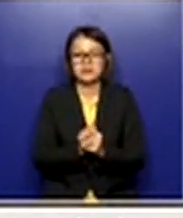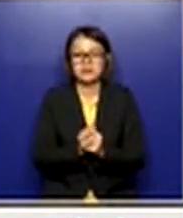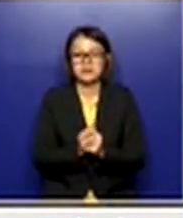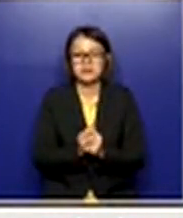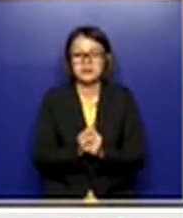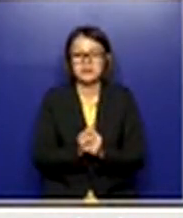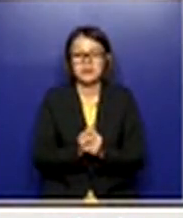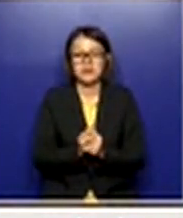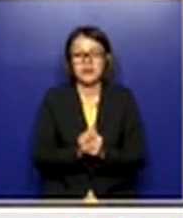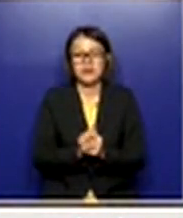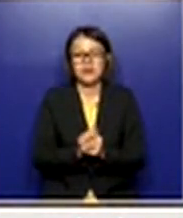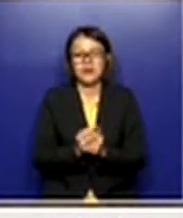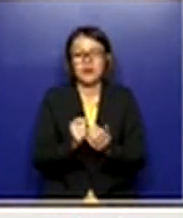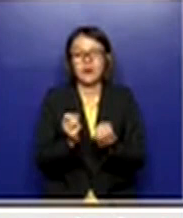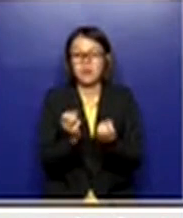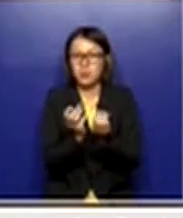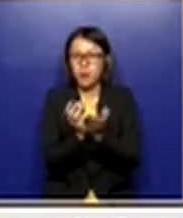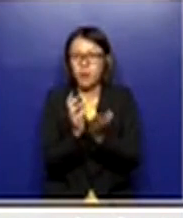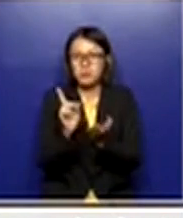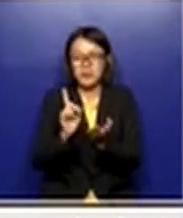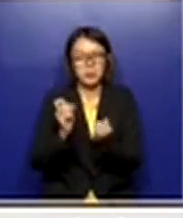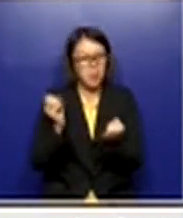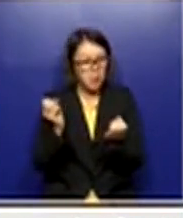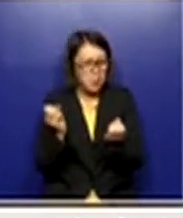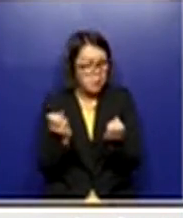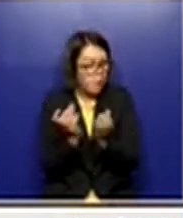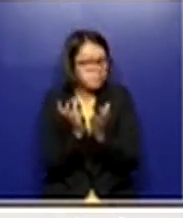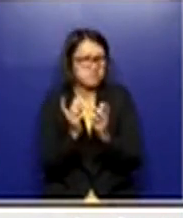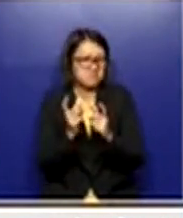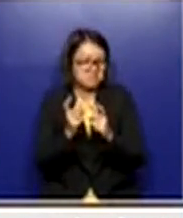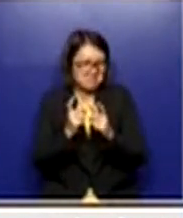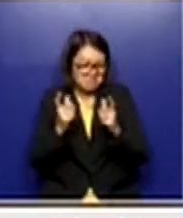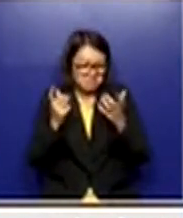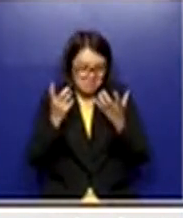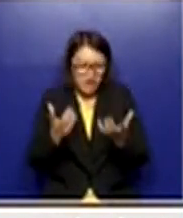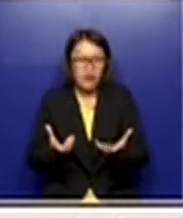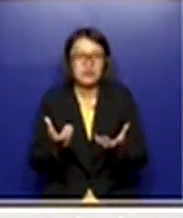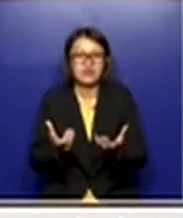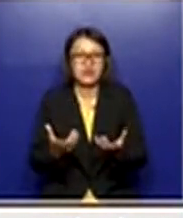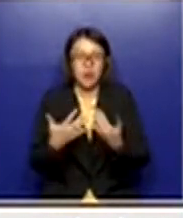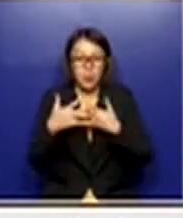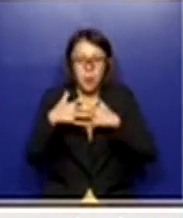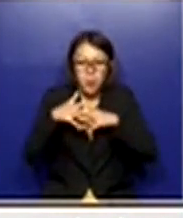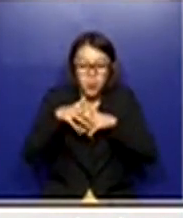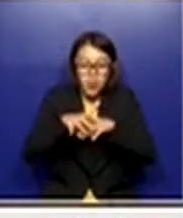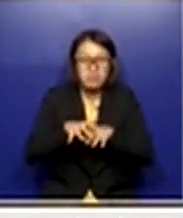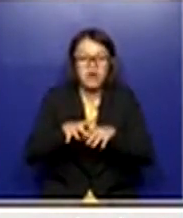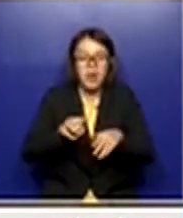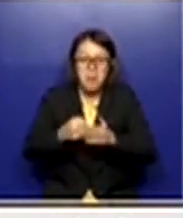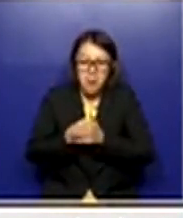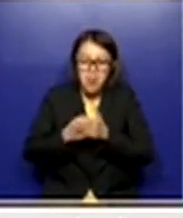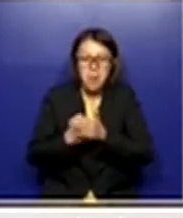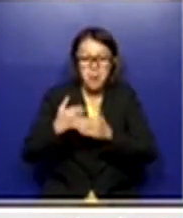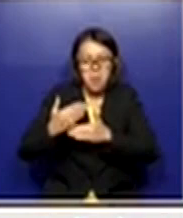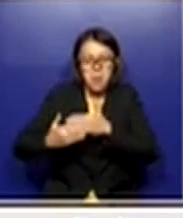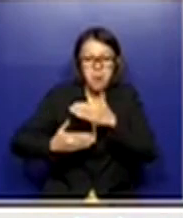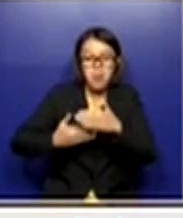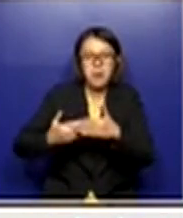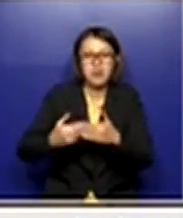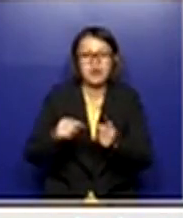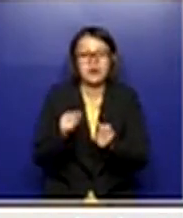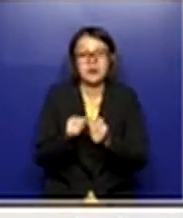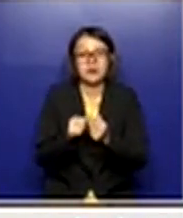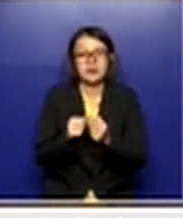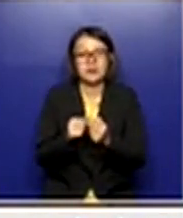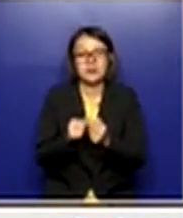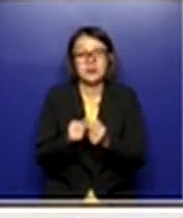งว่าถ้าบอกว่าประเด็นผลกระทบที่ใหญ่ที่สุดนะคะที่ไทย PBS มีส่วนร่วมผลักดันและขับเคลื่อนก็คือประเด็นเรื่องการแบ